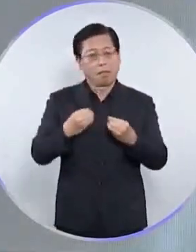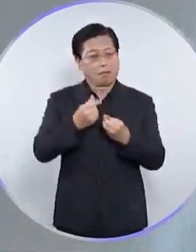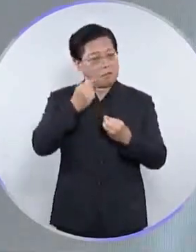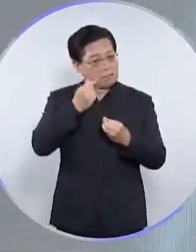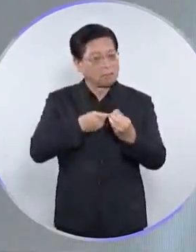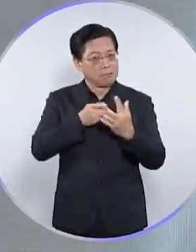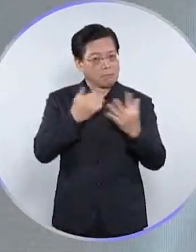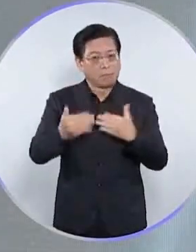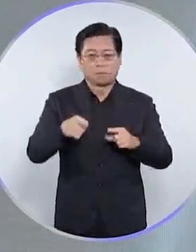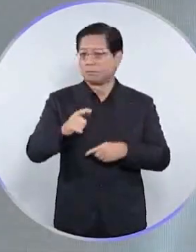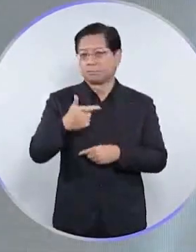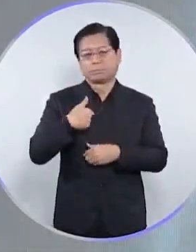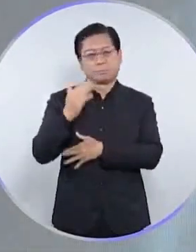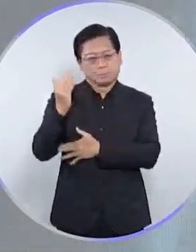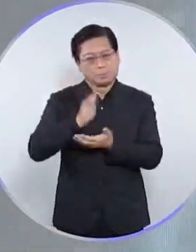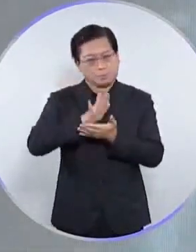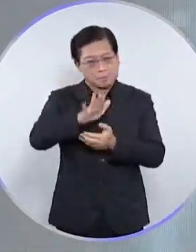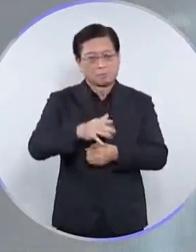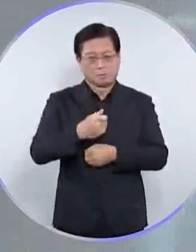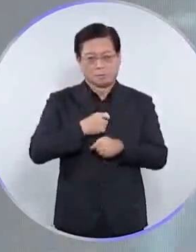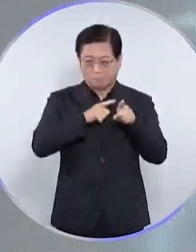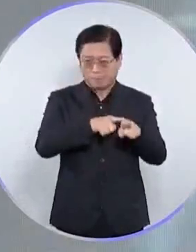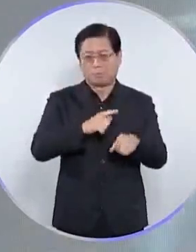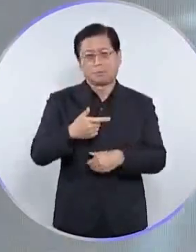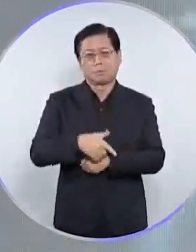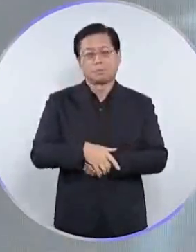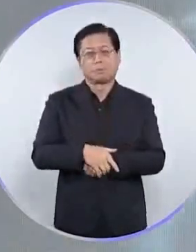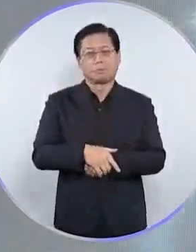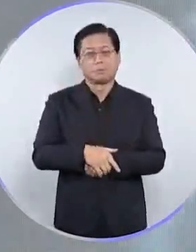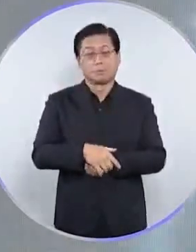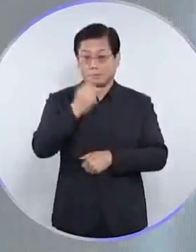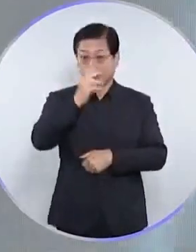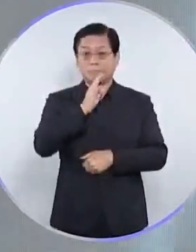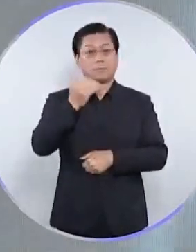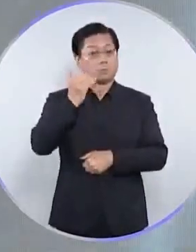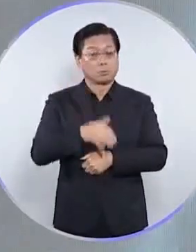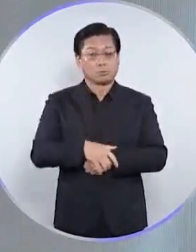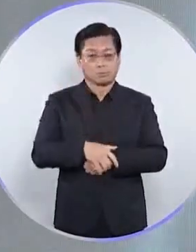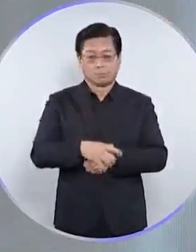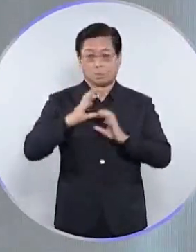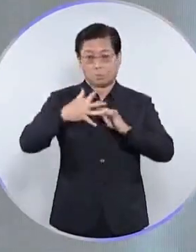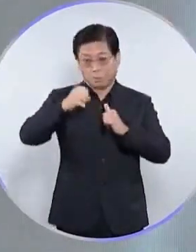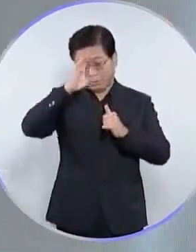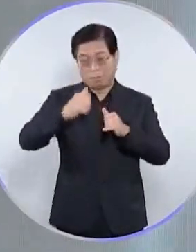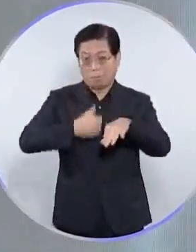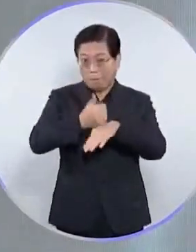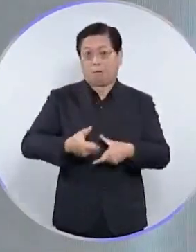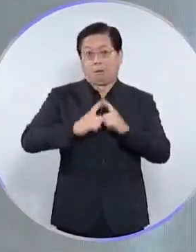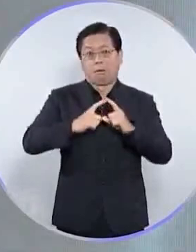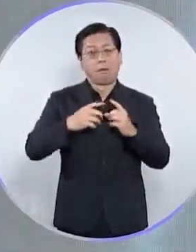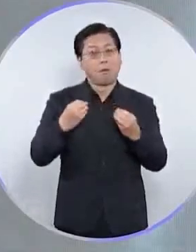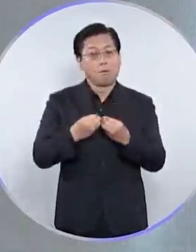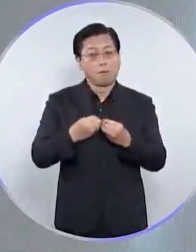测，这个都不是国家应该要走的路。特别是如果让国民党回来，这